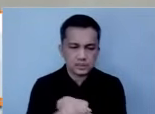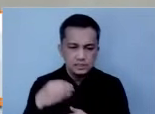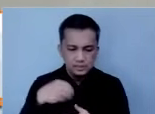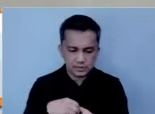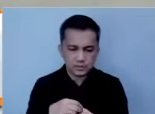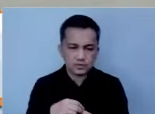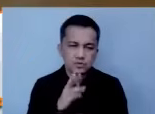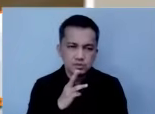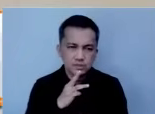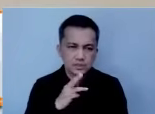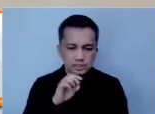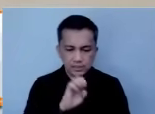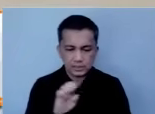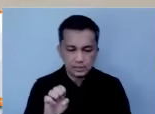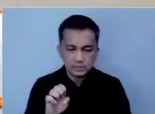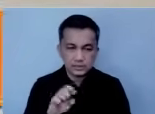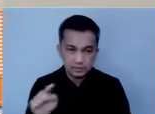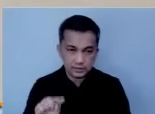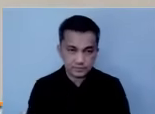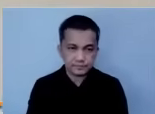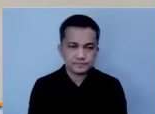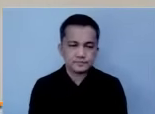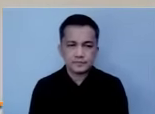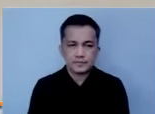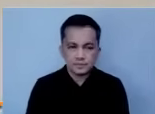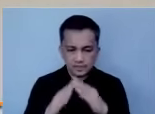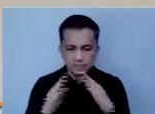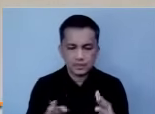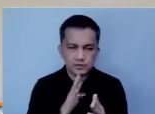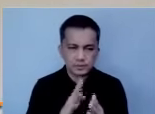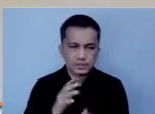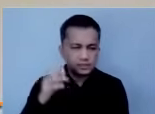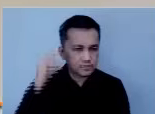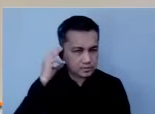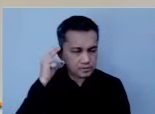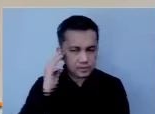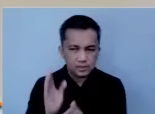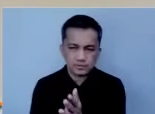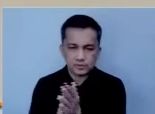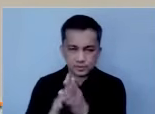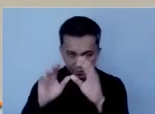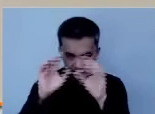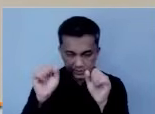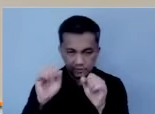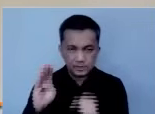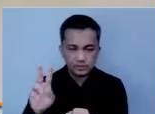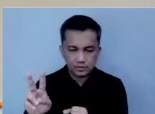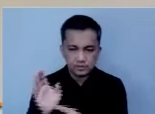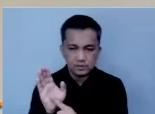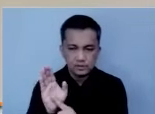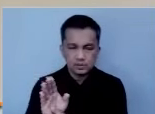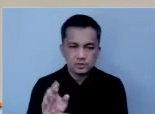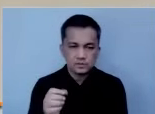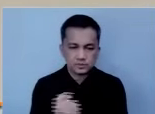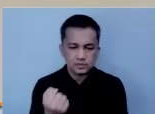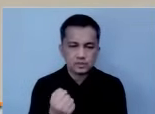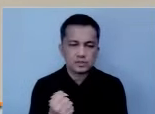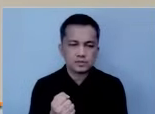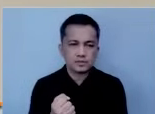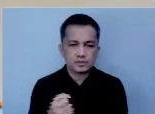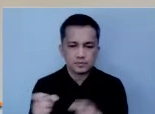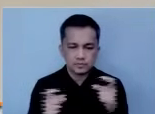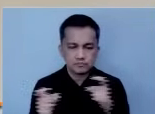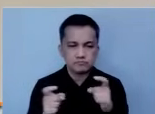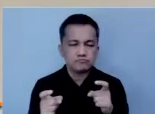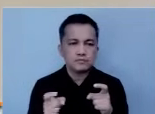exclusive economic zone. Pinuri rin ni House Speaker Martin Romualdez si Pangulong Marcos na naipakita raw ang kanyang matatag na pamamahala at ang